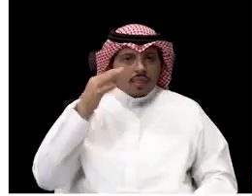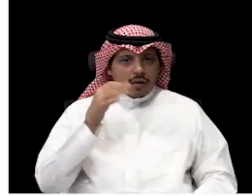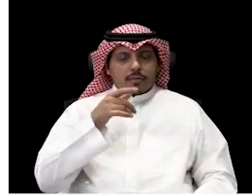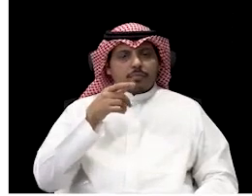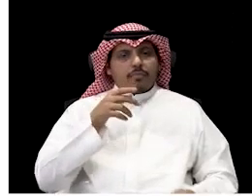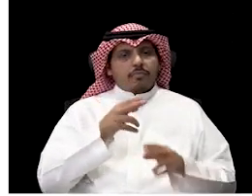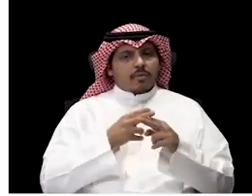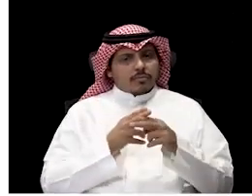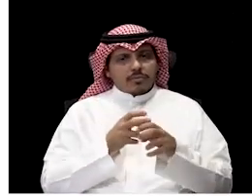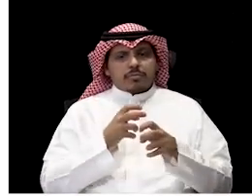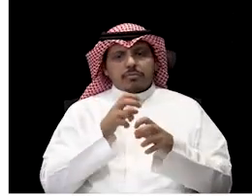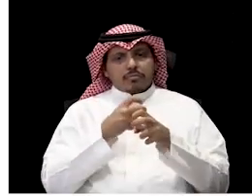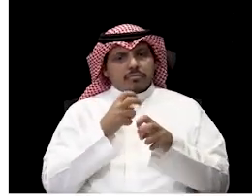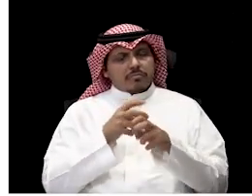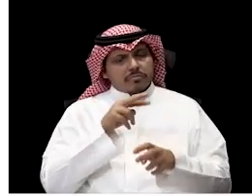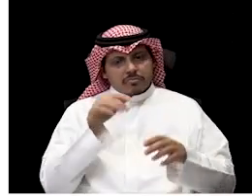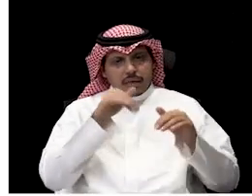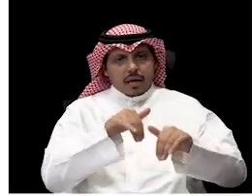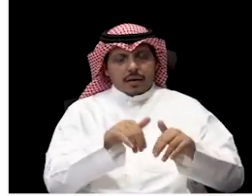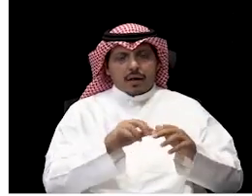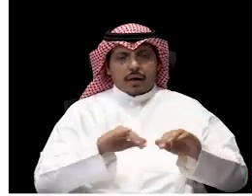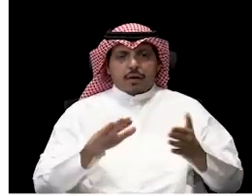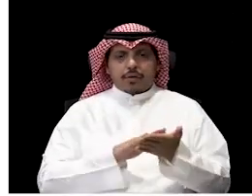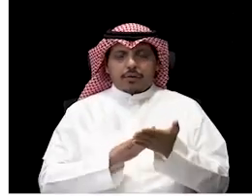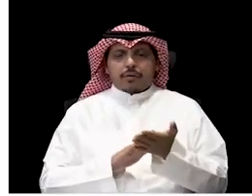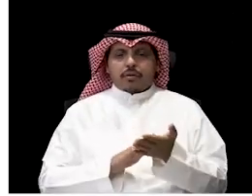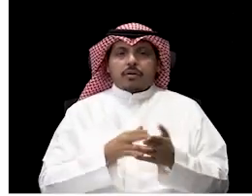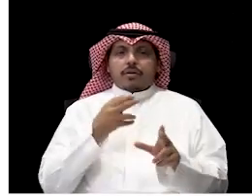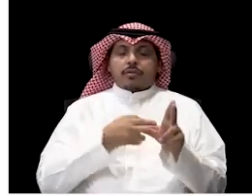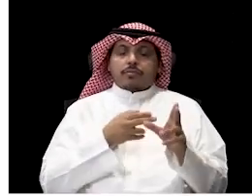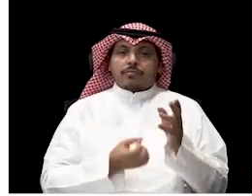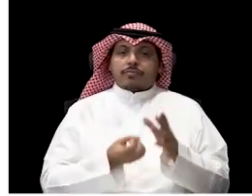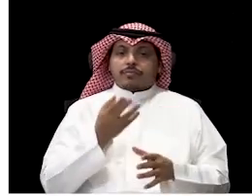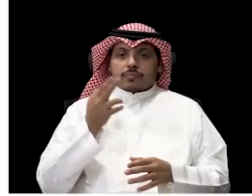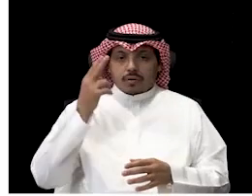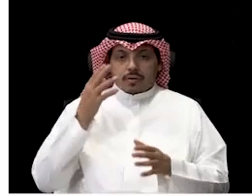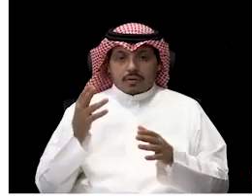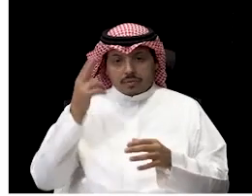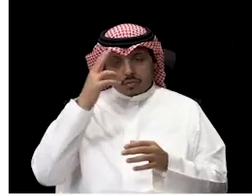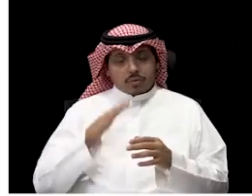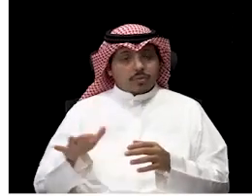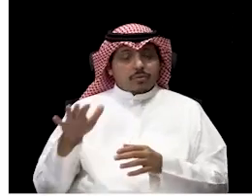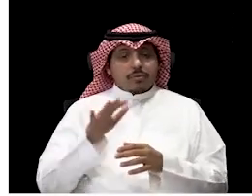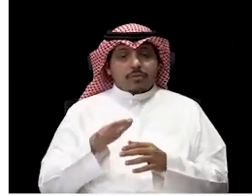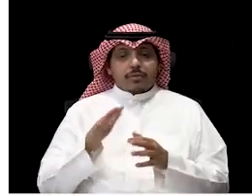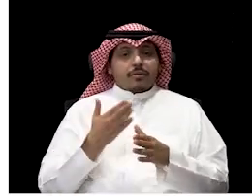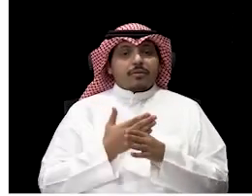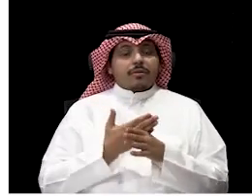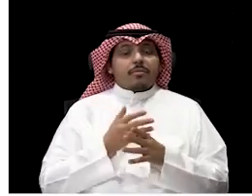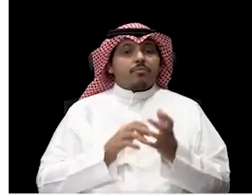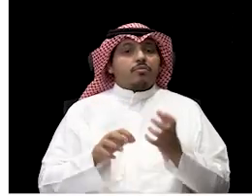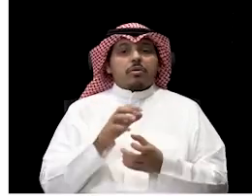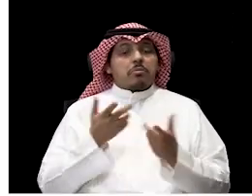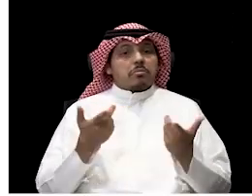التخطيط السليم. لماذا يعد الاعتماد على النفط مصدر الرئيسي للدخل الوطني مشكلة